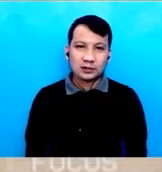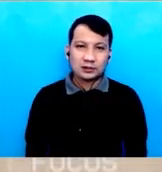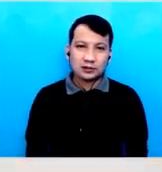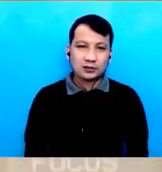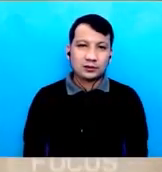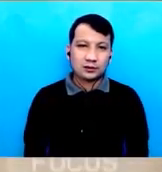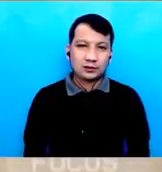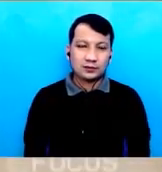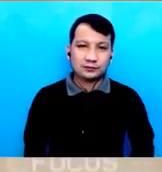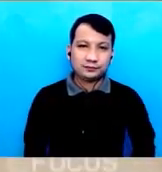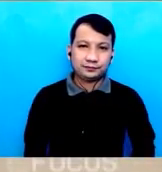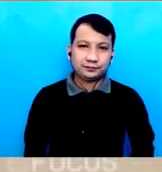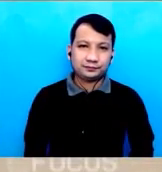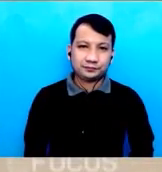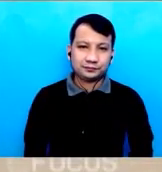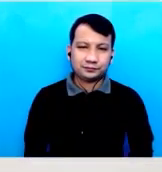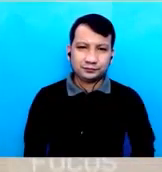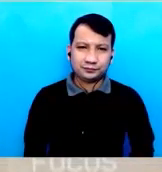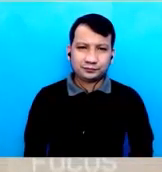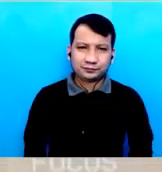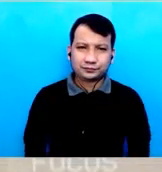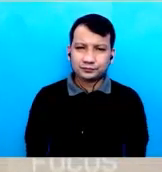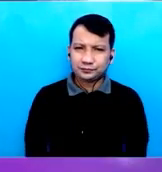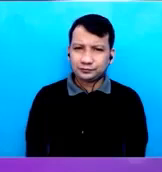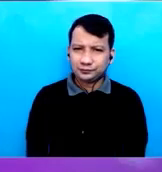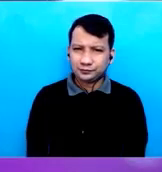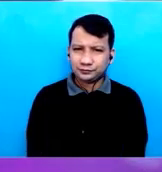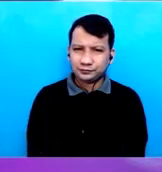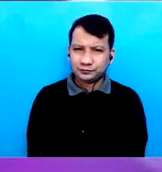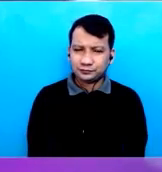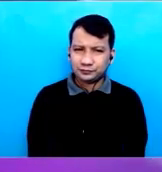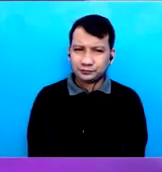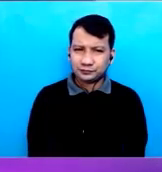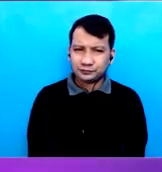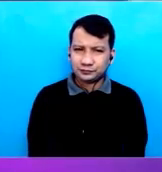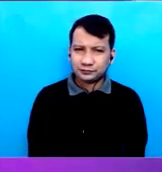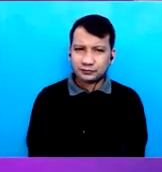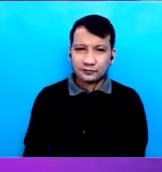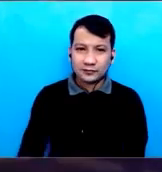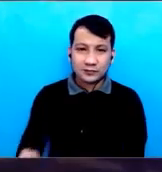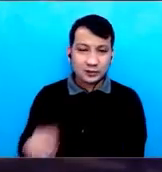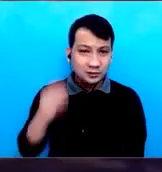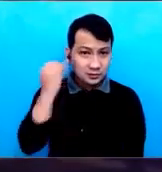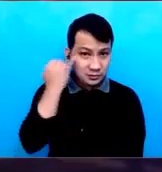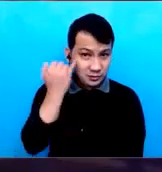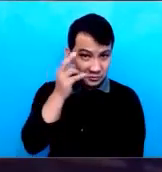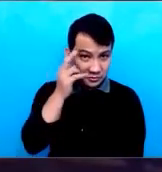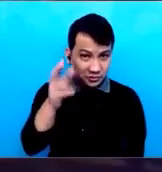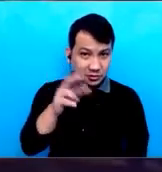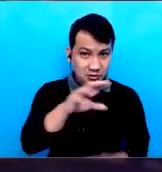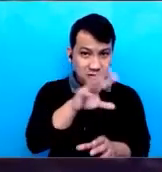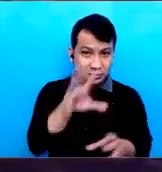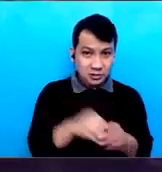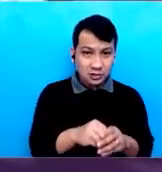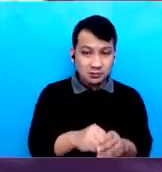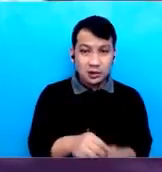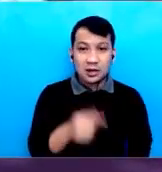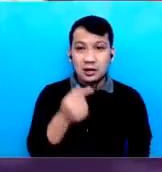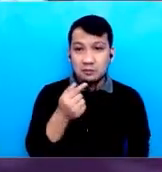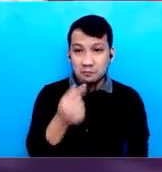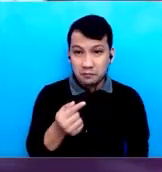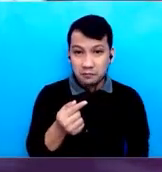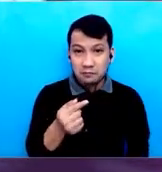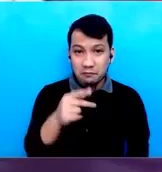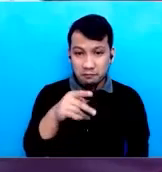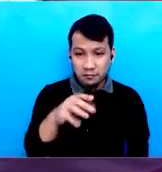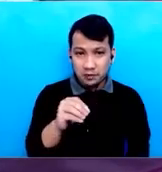Paparating na ang Ultimate Mentor. James Reid is officially joining the Popinoy Squad.